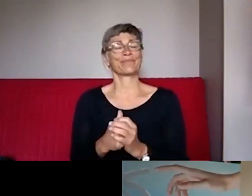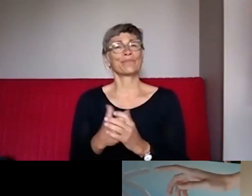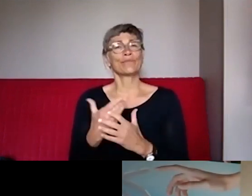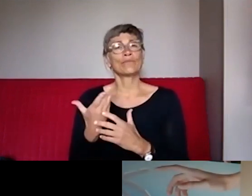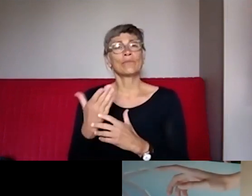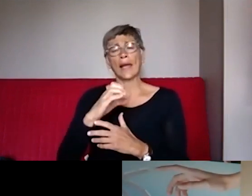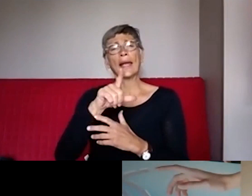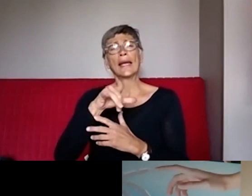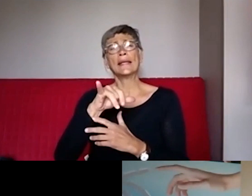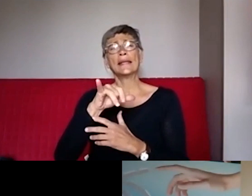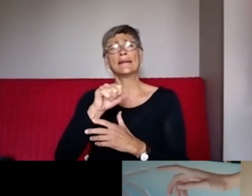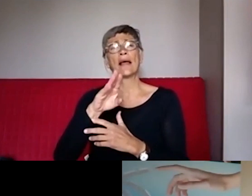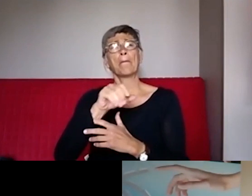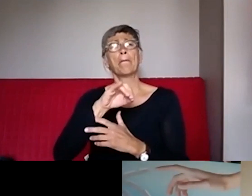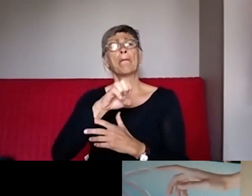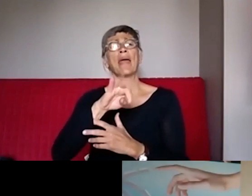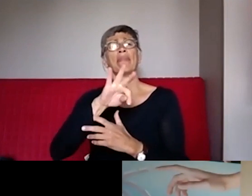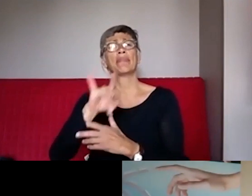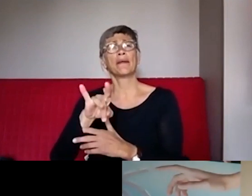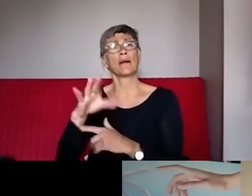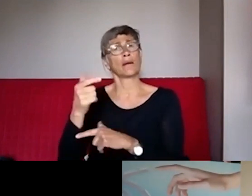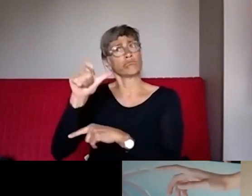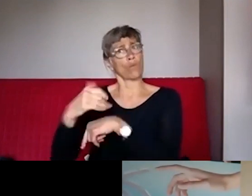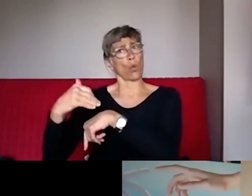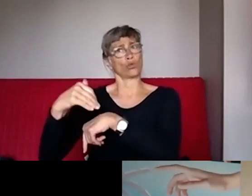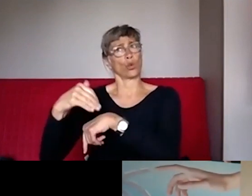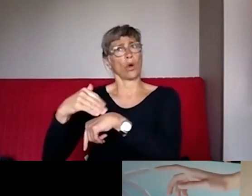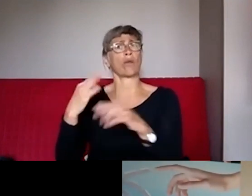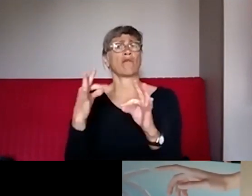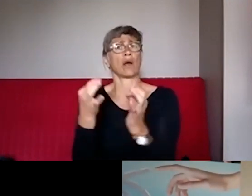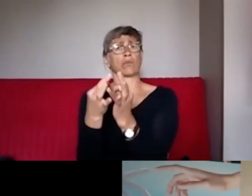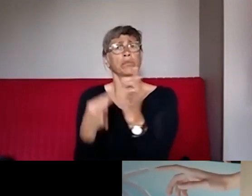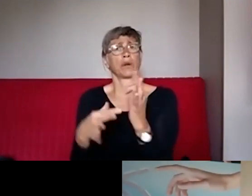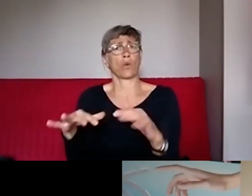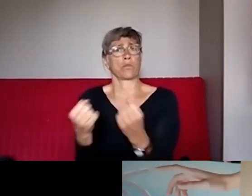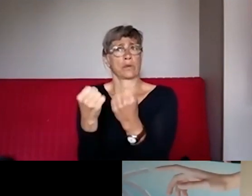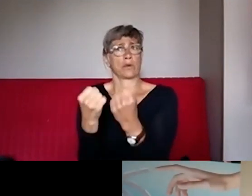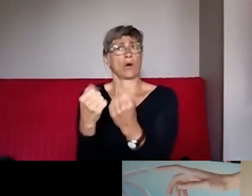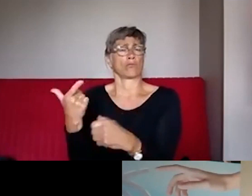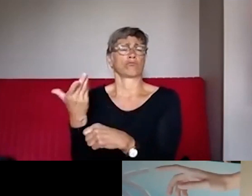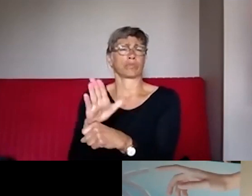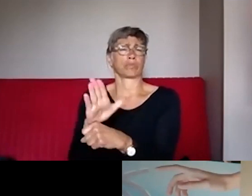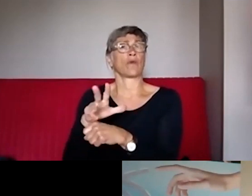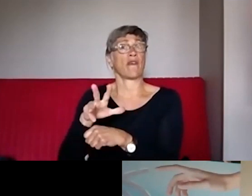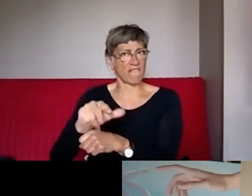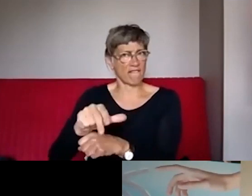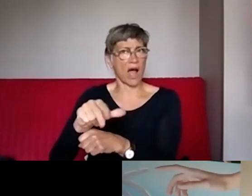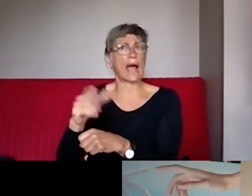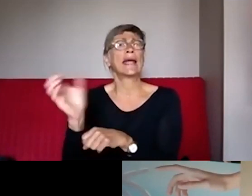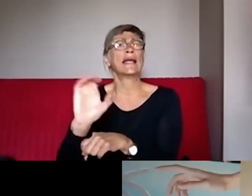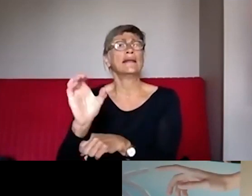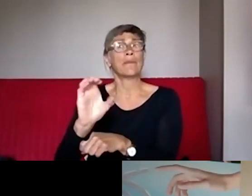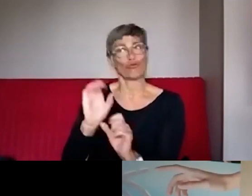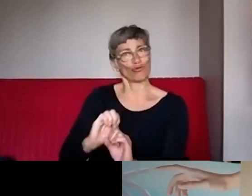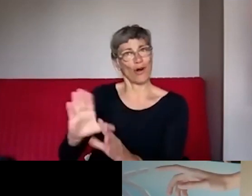présente. Elisabeth qui est notre consultante sur les bilans de compétences, mais pas seulement. Donc Elisabeth, je te laisse